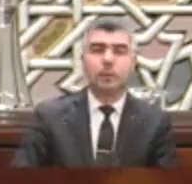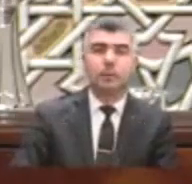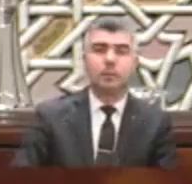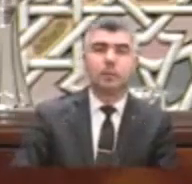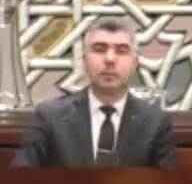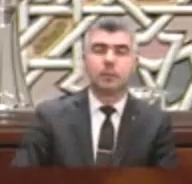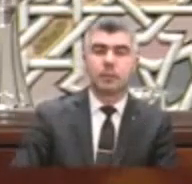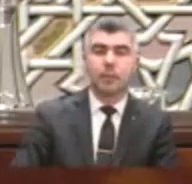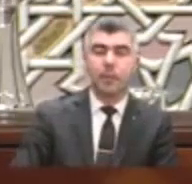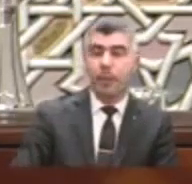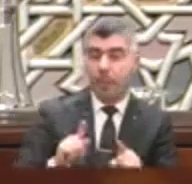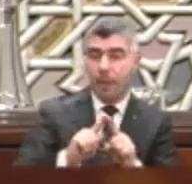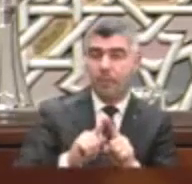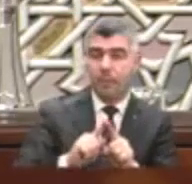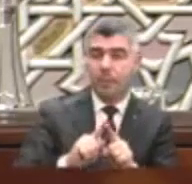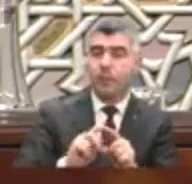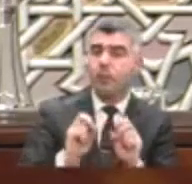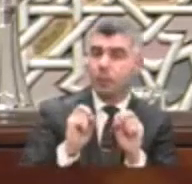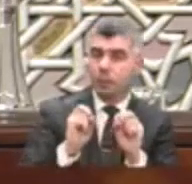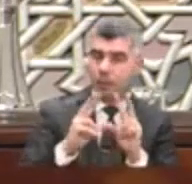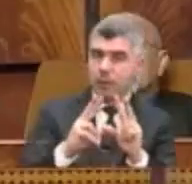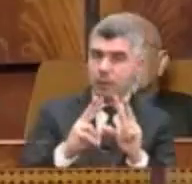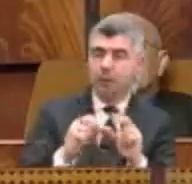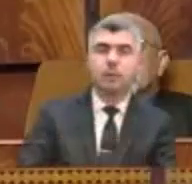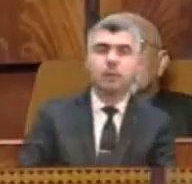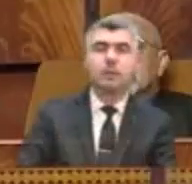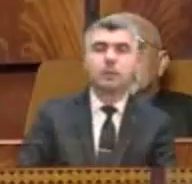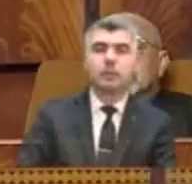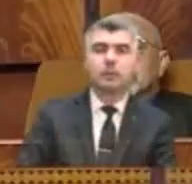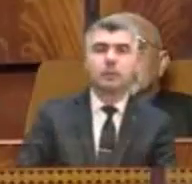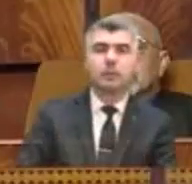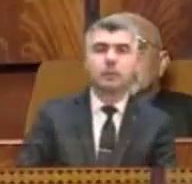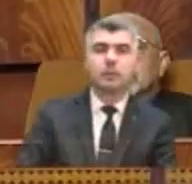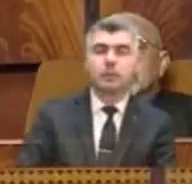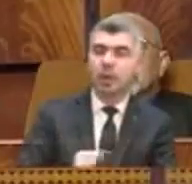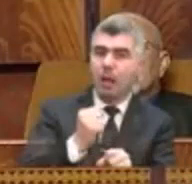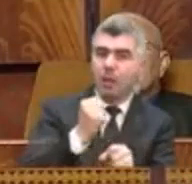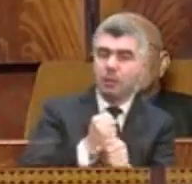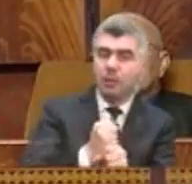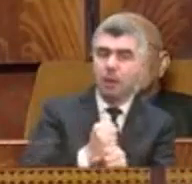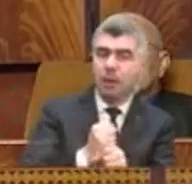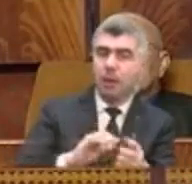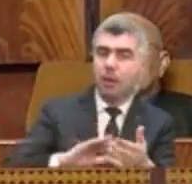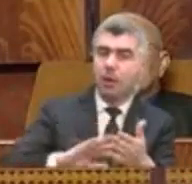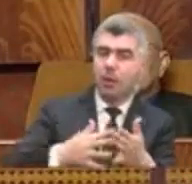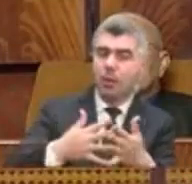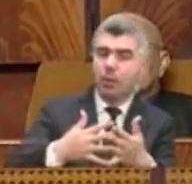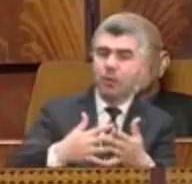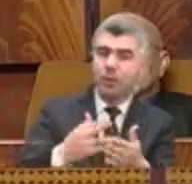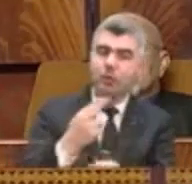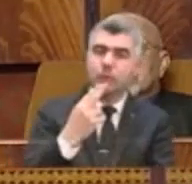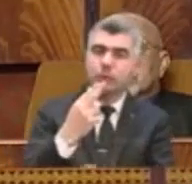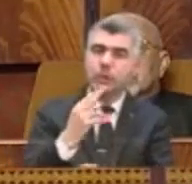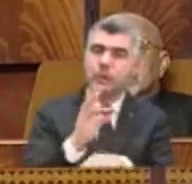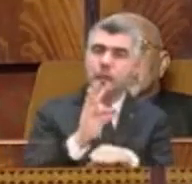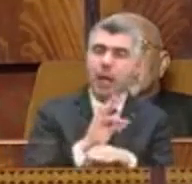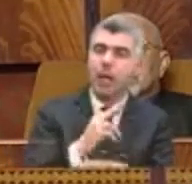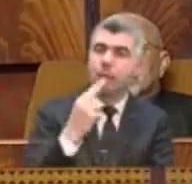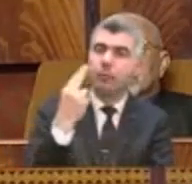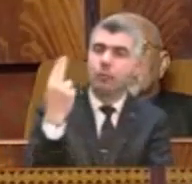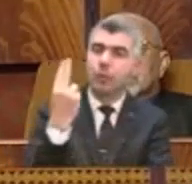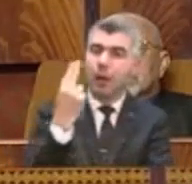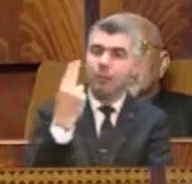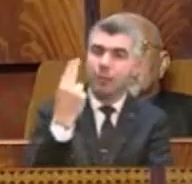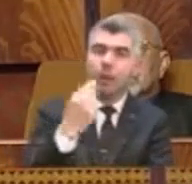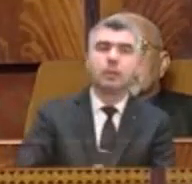طبعا من اجل تجويد العمل المنظومه او التعليم العالي فيتطلب